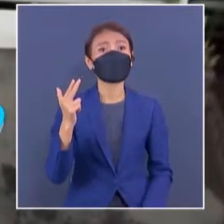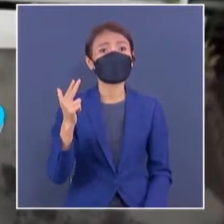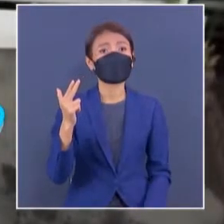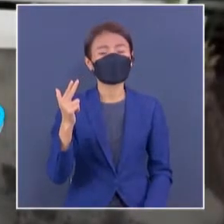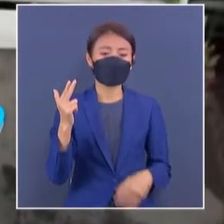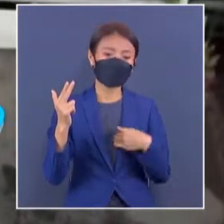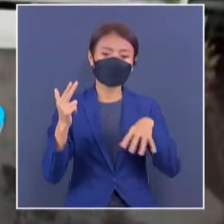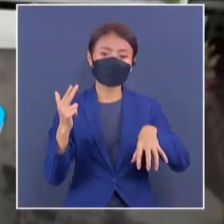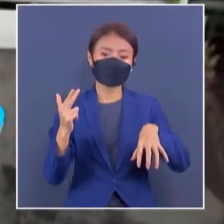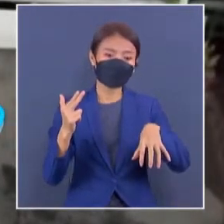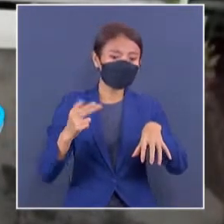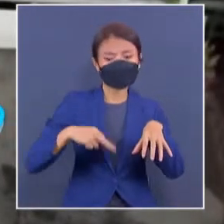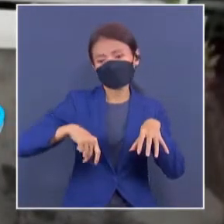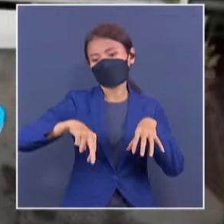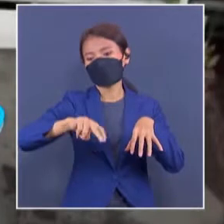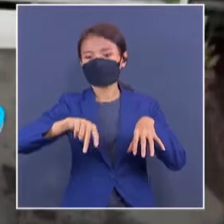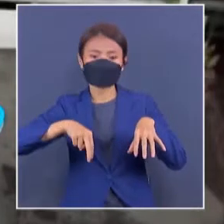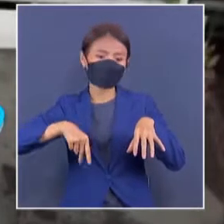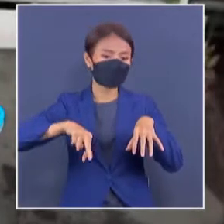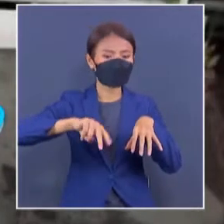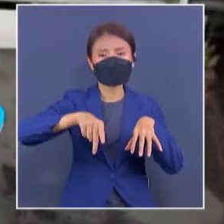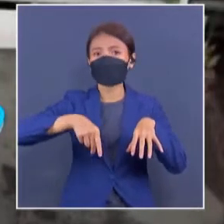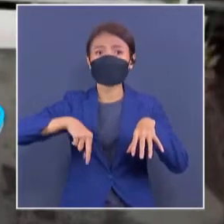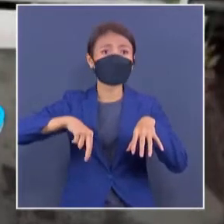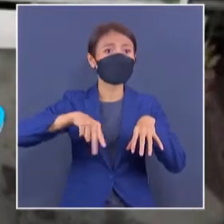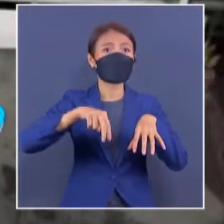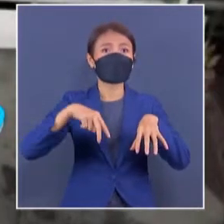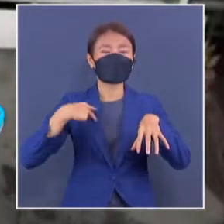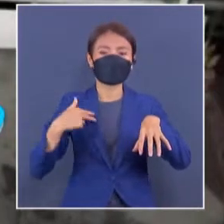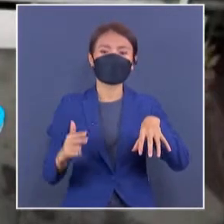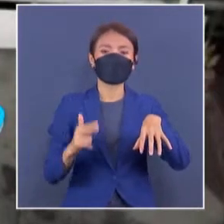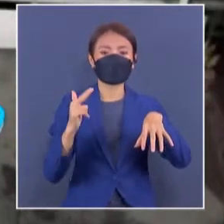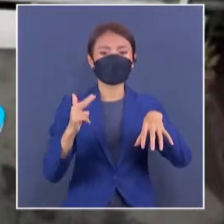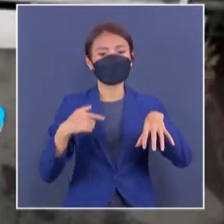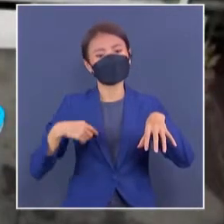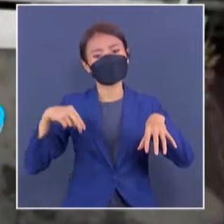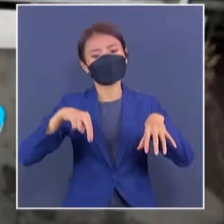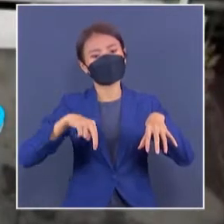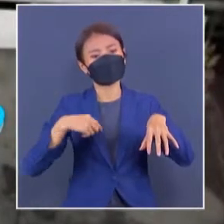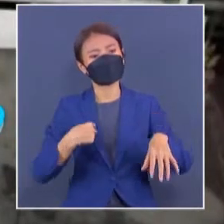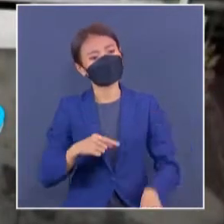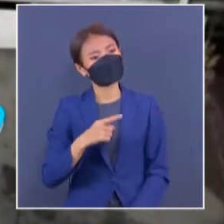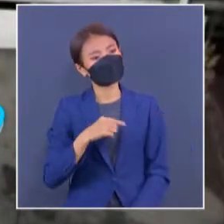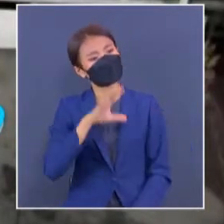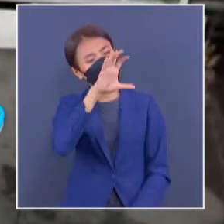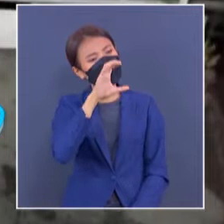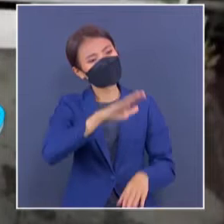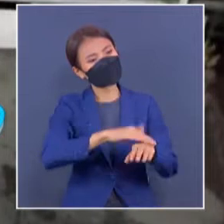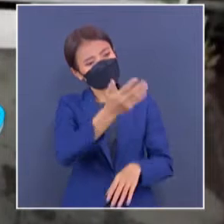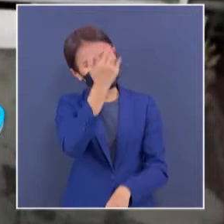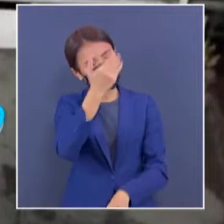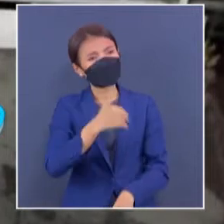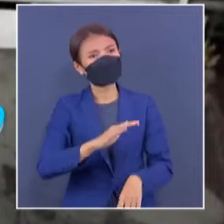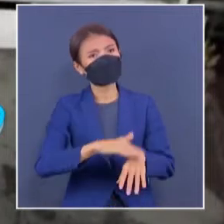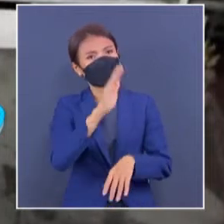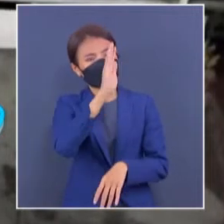แบบนี้นี่คืออันตรายที่เกิดขึ้นกับคนในบ้านครับแล้วมายืนตะโกนเรียกเจ้าของบ้านบอกให้ออกมาแสดงตัวแล้วก็เอามือปืนเนี่ยเล็งไปก